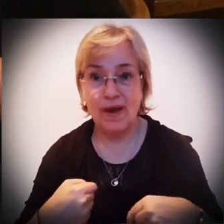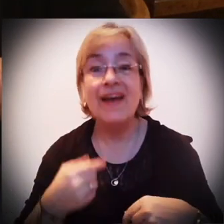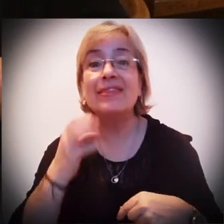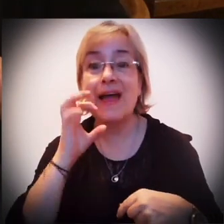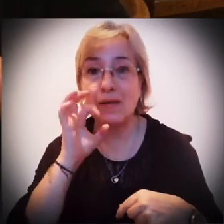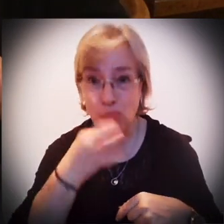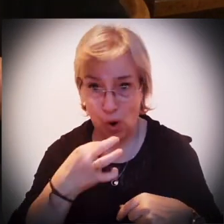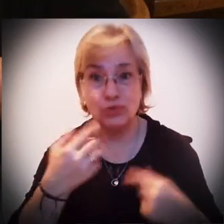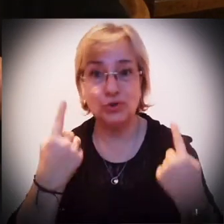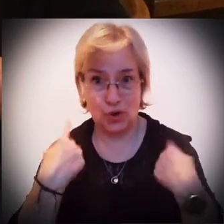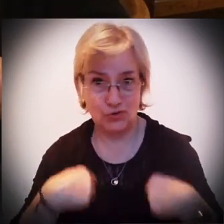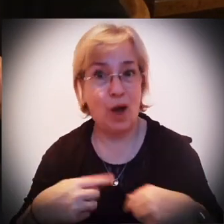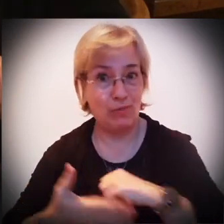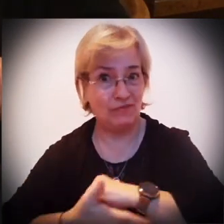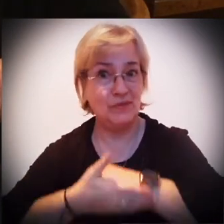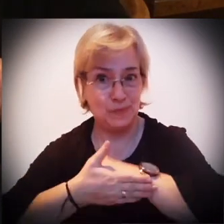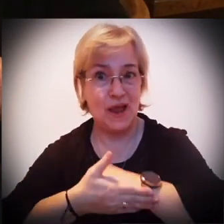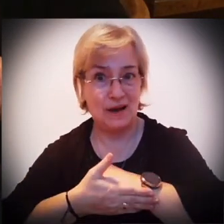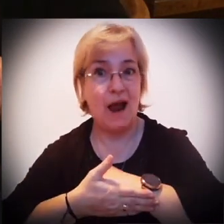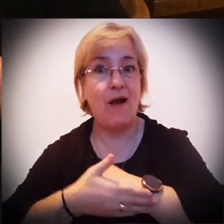i najmłodszych.